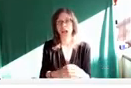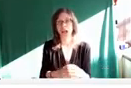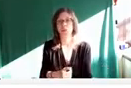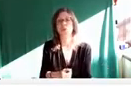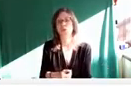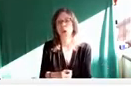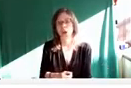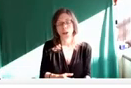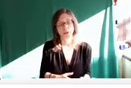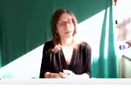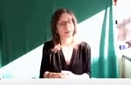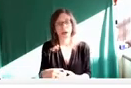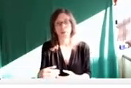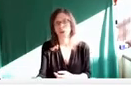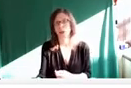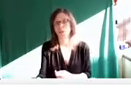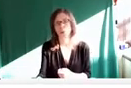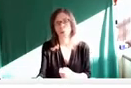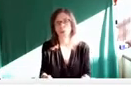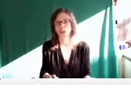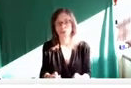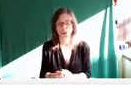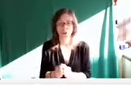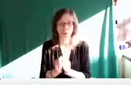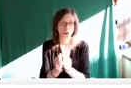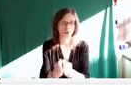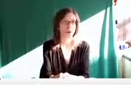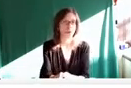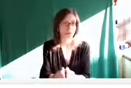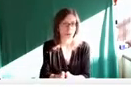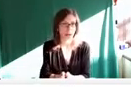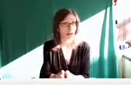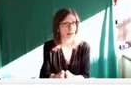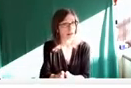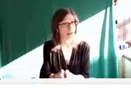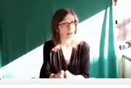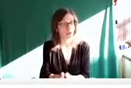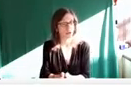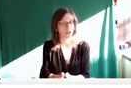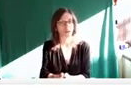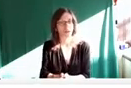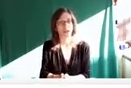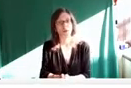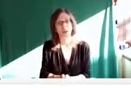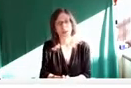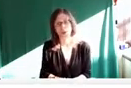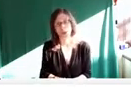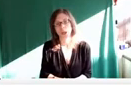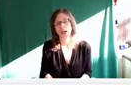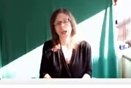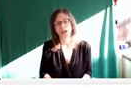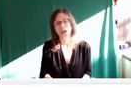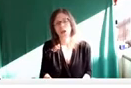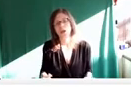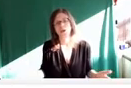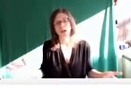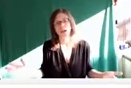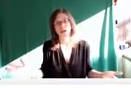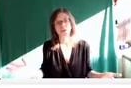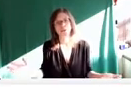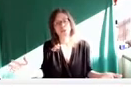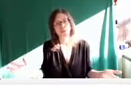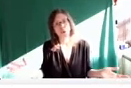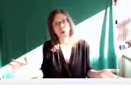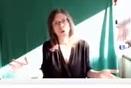de données de la RAMQ, donner des rapports d'impôts, donner, vous allez soumettre une demande à la CAI, à la Commission d'accès à l'information, et là, bien, vous